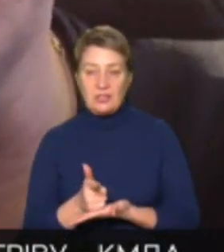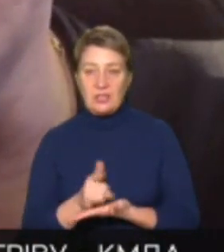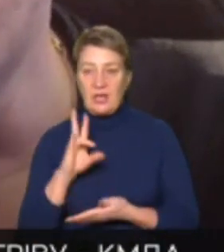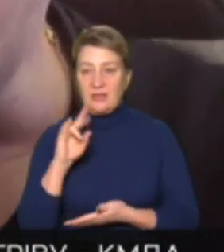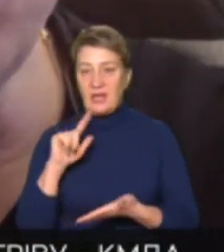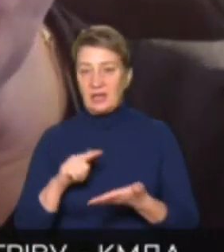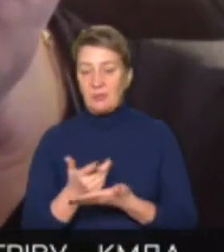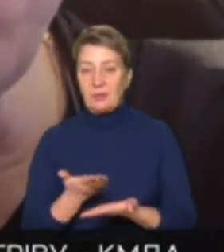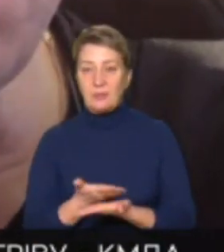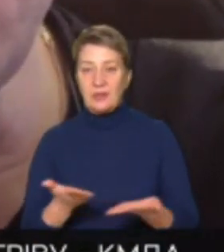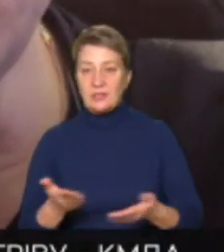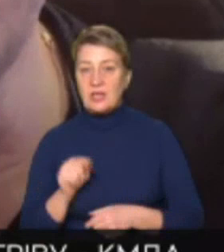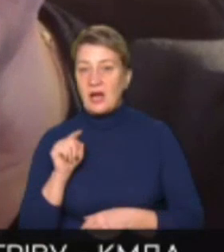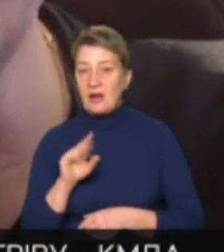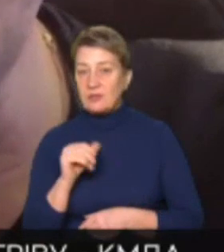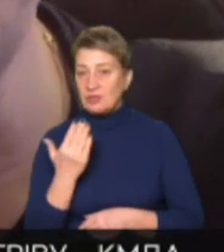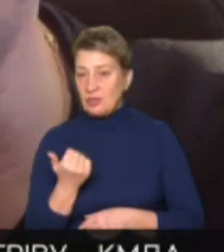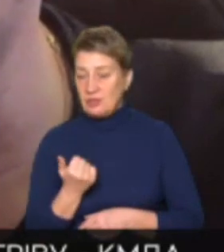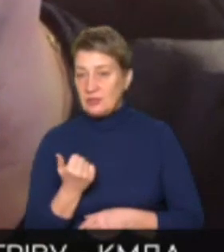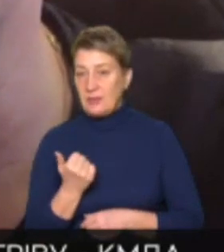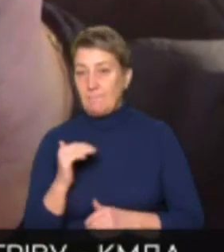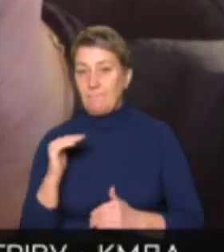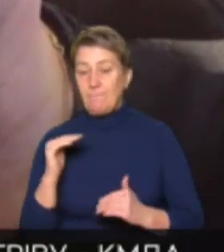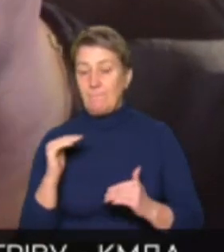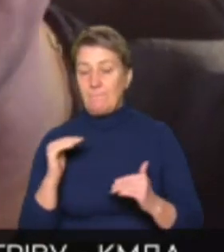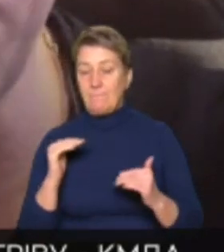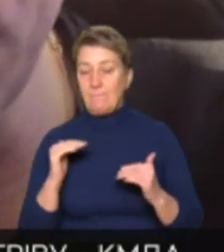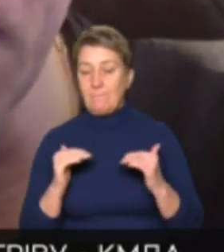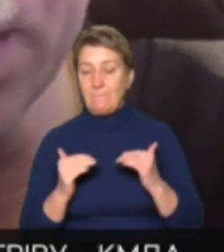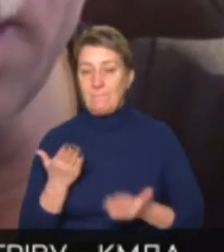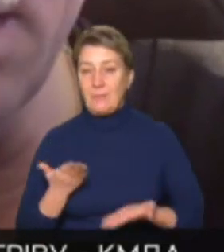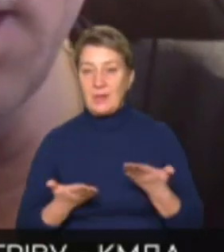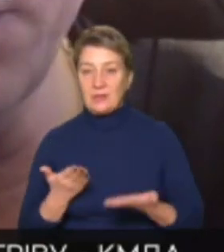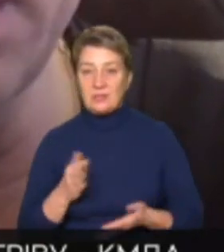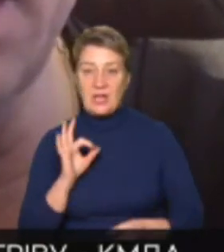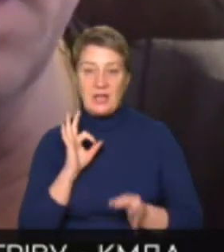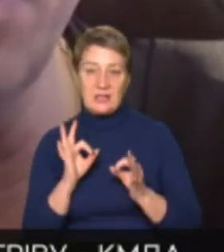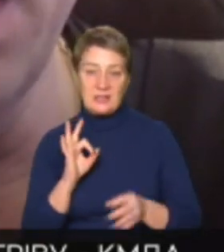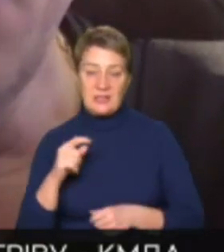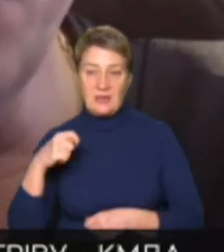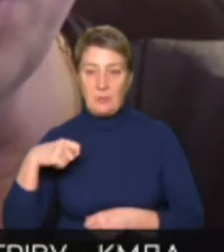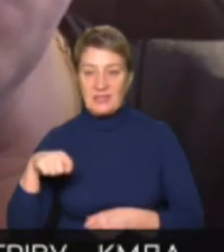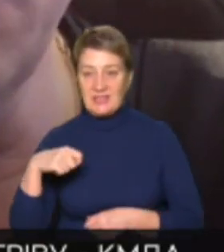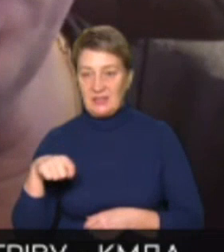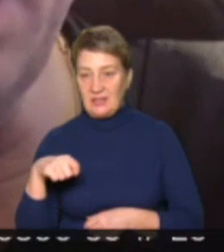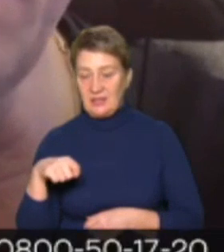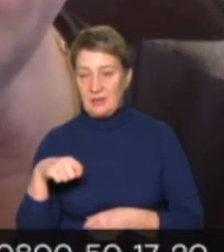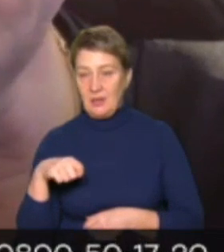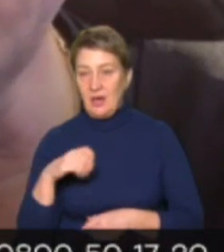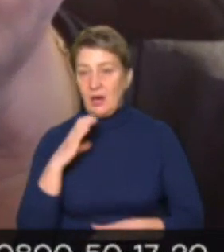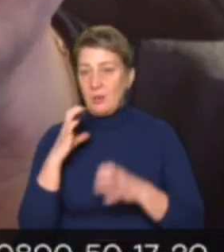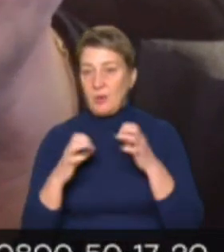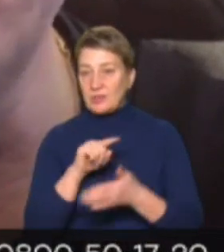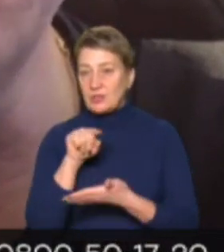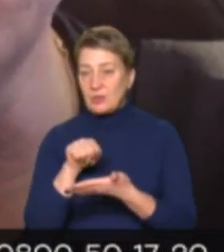на геополітичній арені. А от Сполучені Штати балансують, от там речниця президентів по міжнародних питаннях